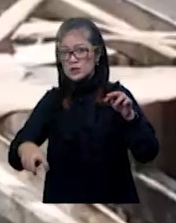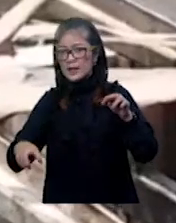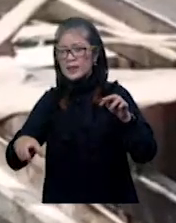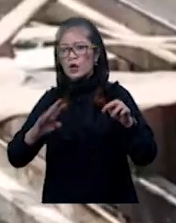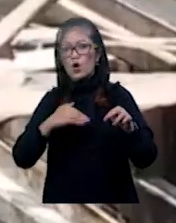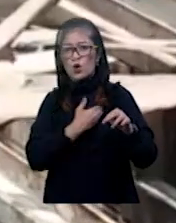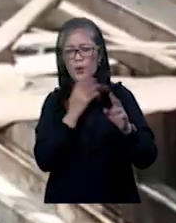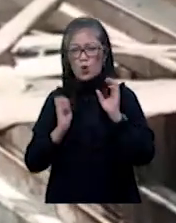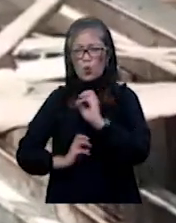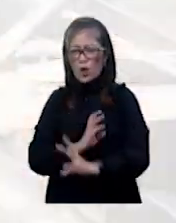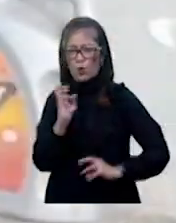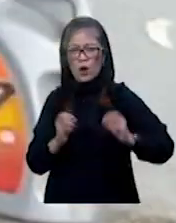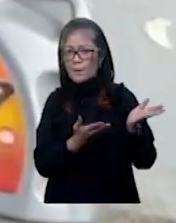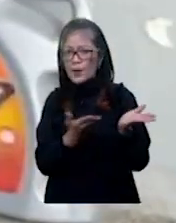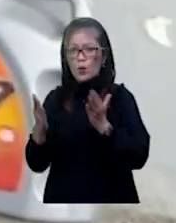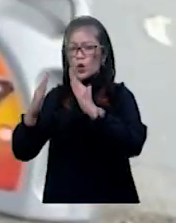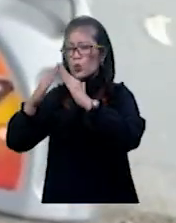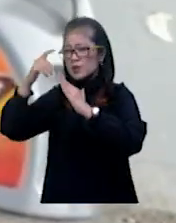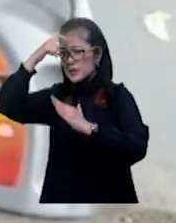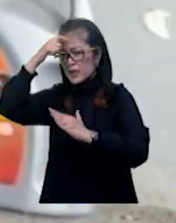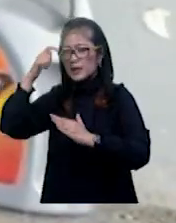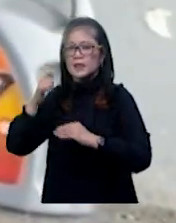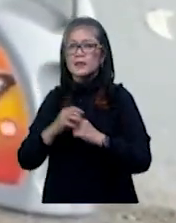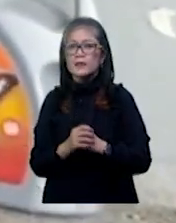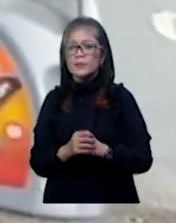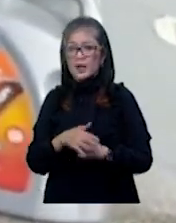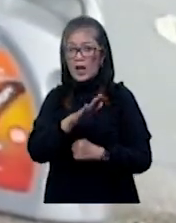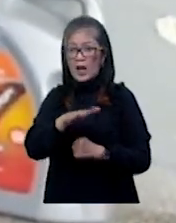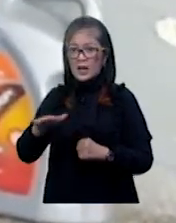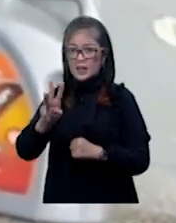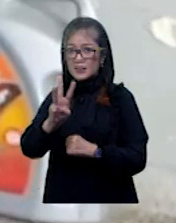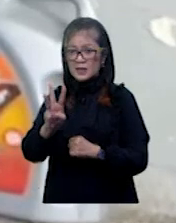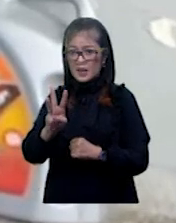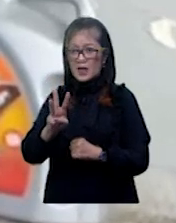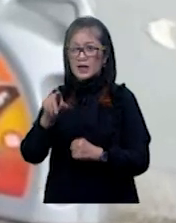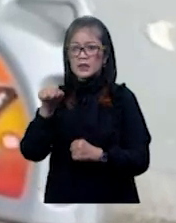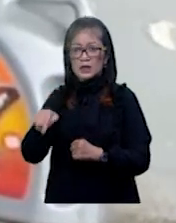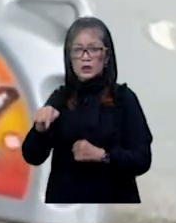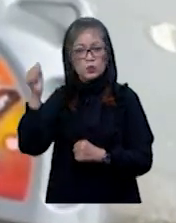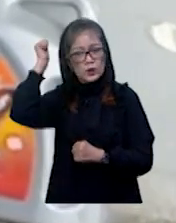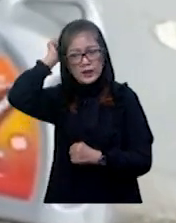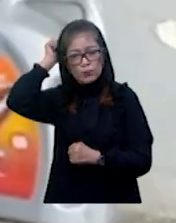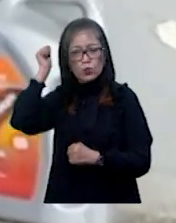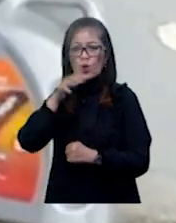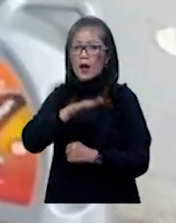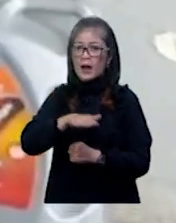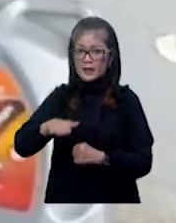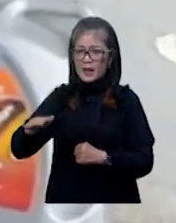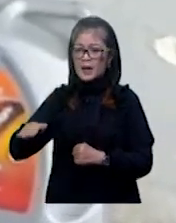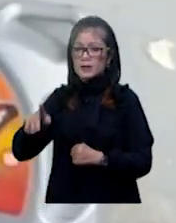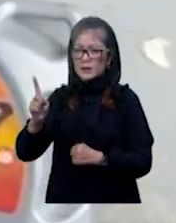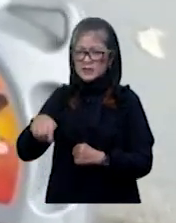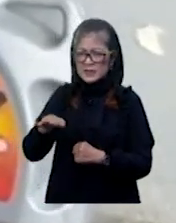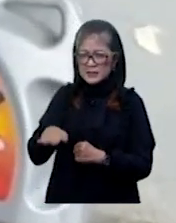Bekasi. Meninggal ada tiga, ibunya, anaknya, sama yang paling bayi yang lebih kecil. Anaknya juga?